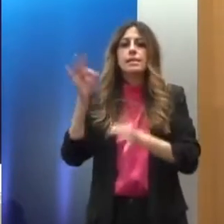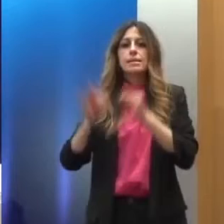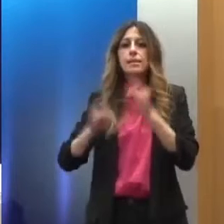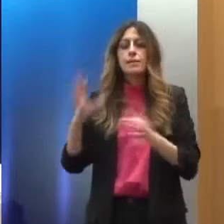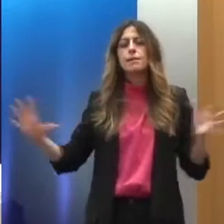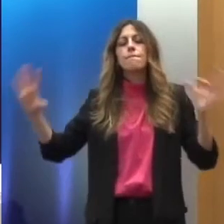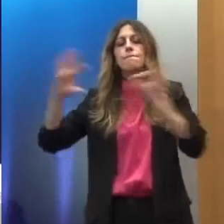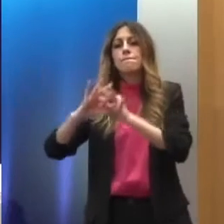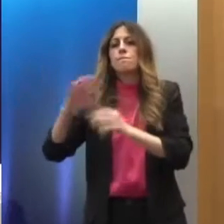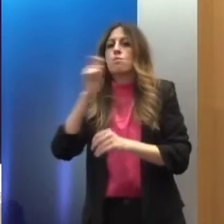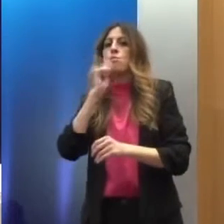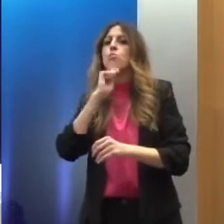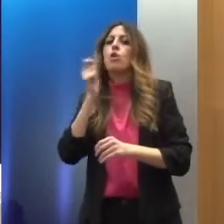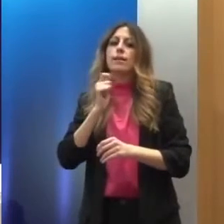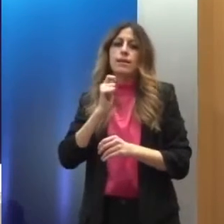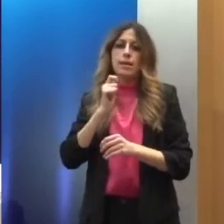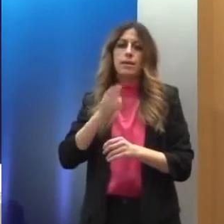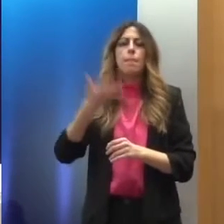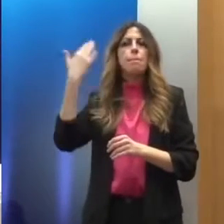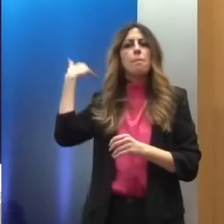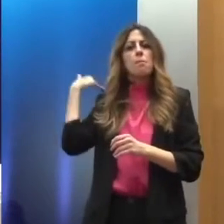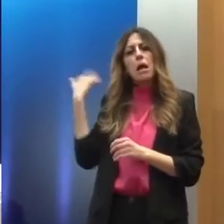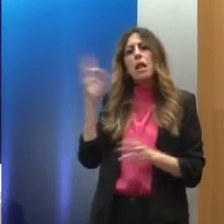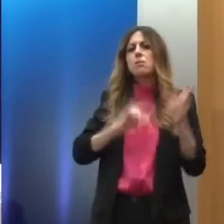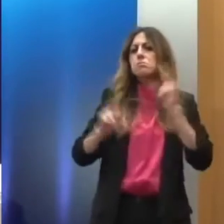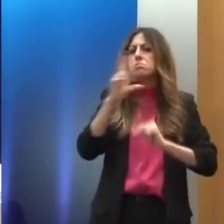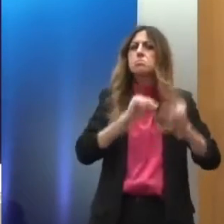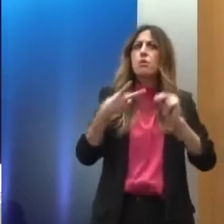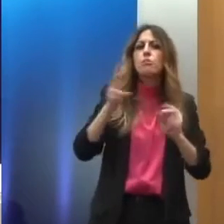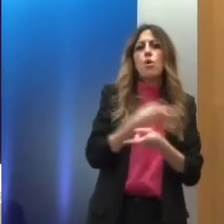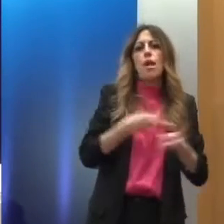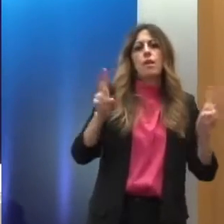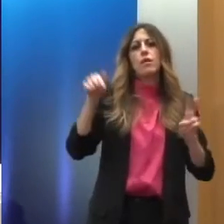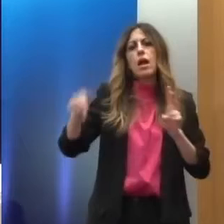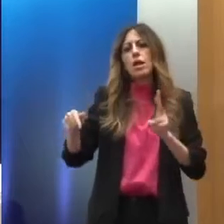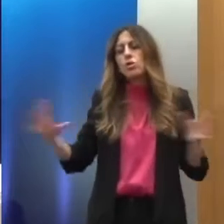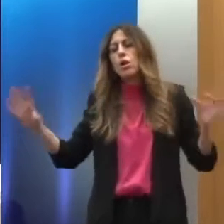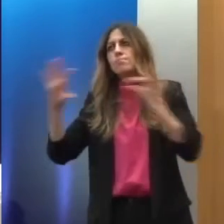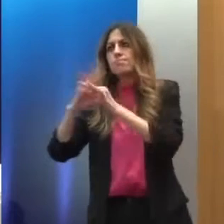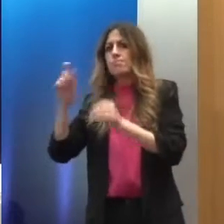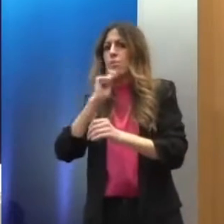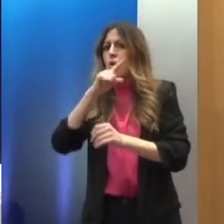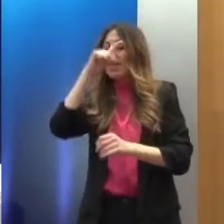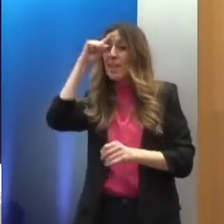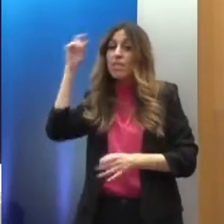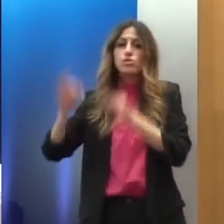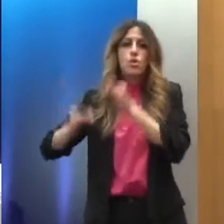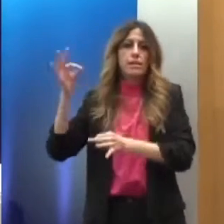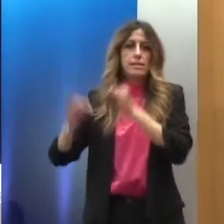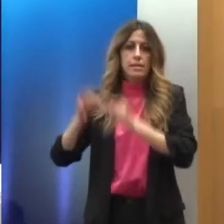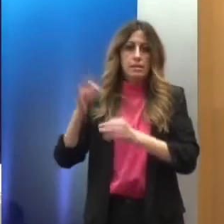πάνω σε θέματα και ρατσισμού και μυσαλλοδοξίας. Ηνωμένο Βασίλειο με τρία διαφορετικά συστήματα και την περίοδο του